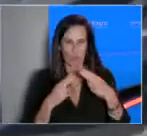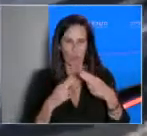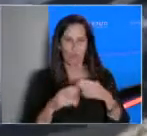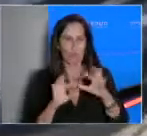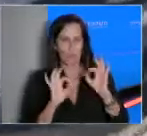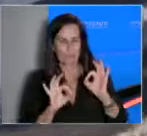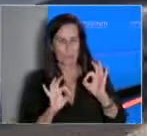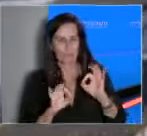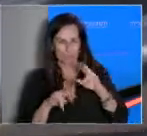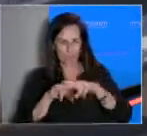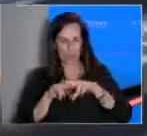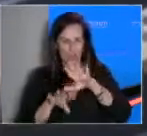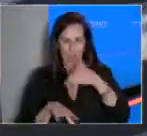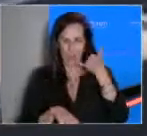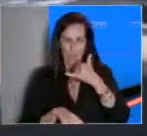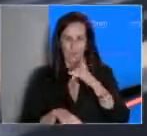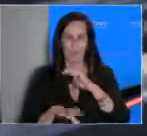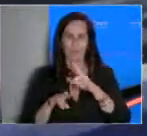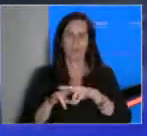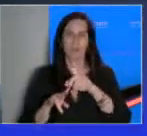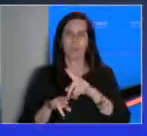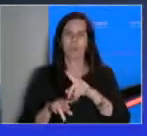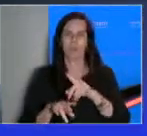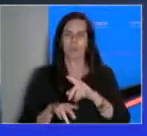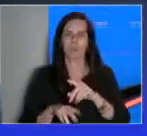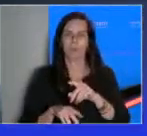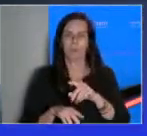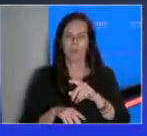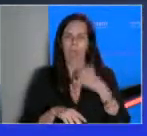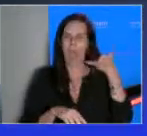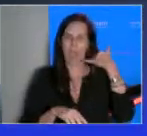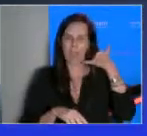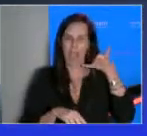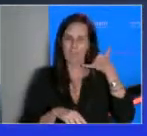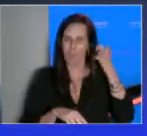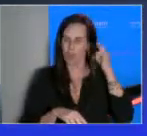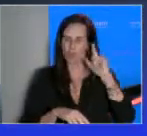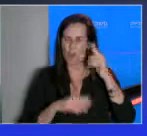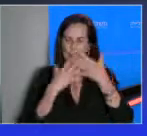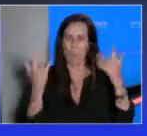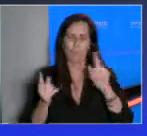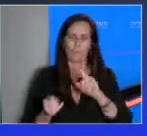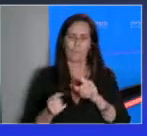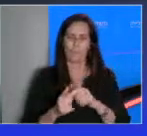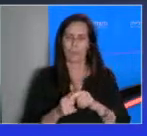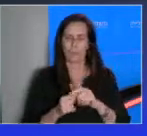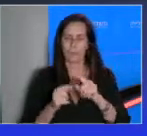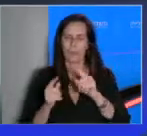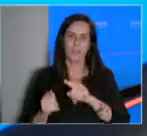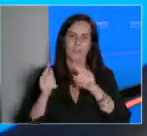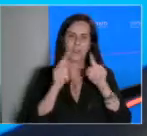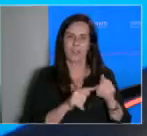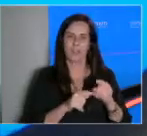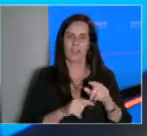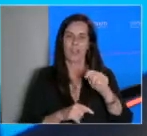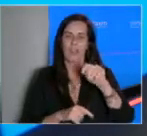המחאה הסתיימה בפתרונות שבעיניי הן... אוקיי, חיתם, תישארי איתי על הקו, אל תזוזי, וגם אל תזוזי בזמן שאת מדברת איתי, כי זה עושה לי קצת בלגן באוזן. אני רוצה רגע לעבור... אני רוצה